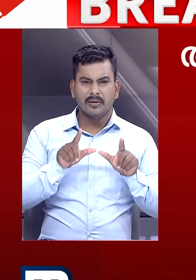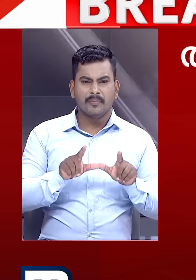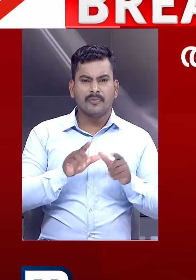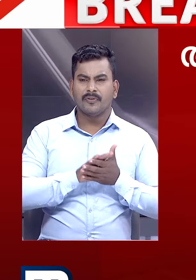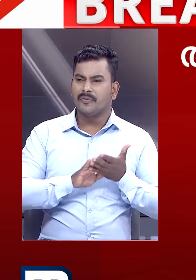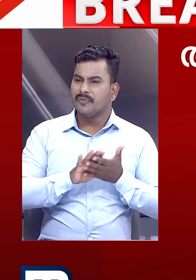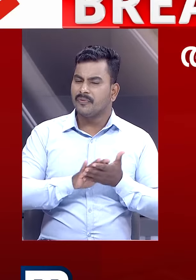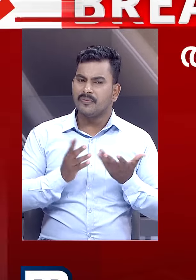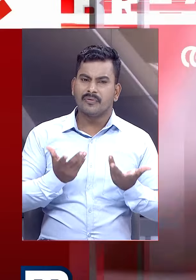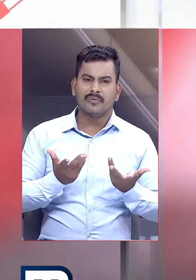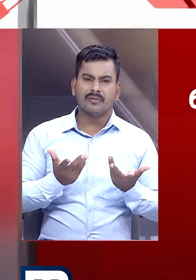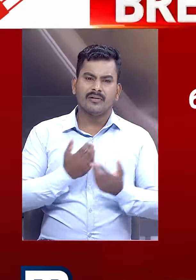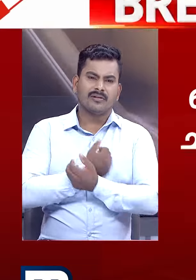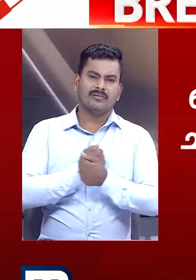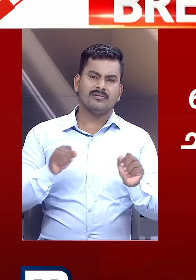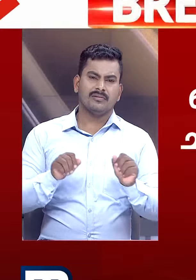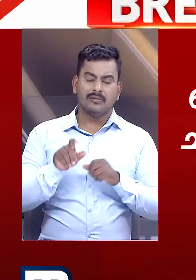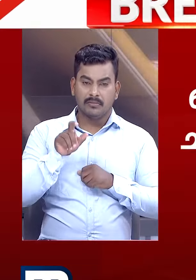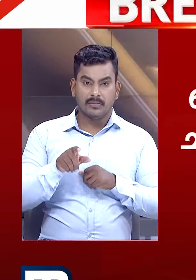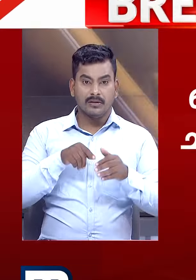തെളിവുകളുടെ അഭാവം ചൂണ്ടിക്കാട്ടിയാണ്